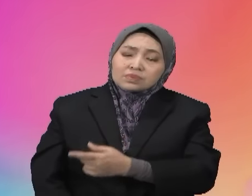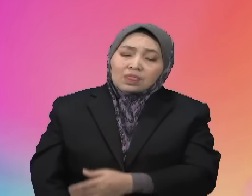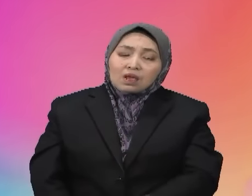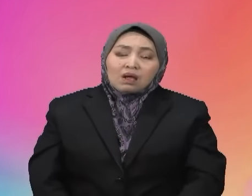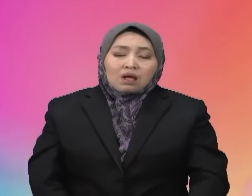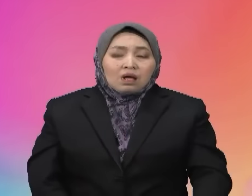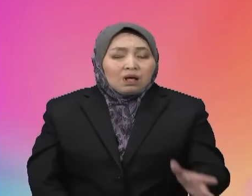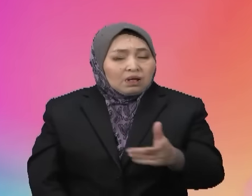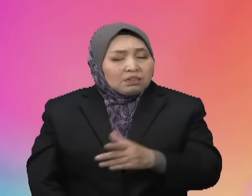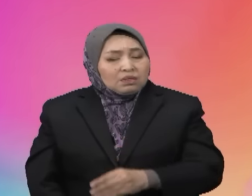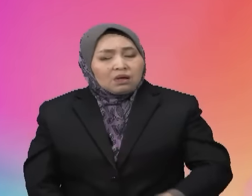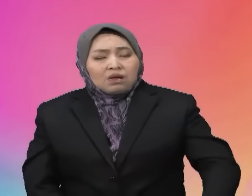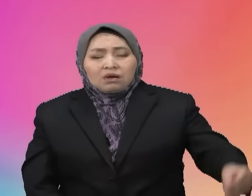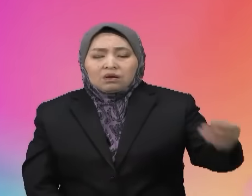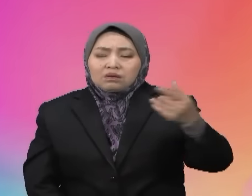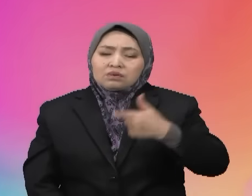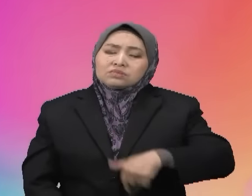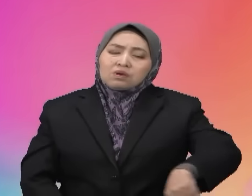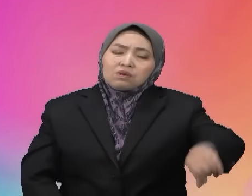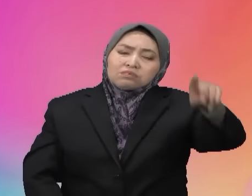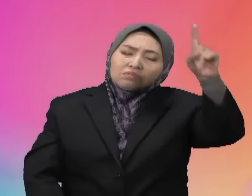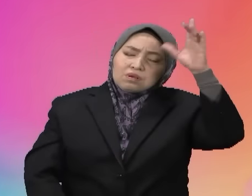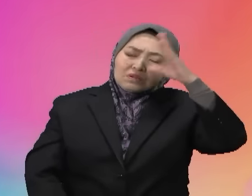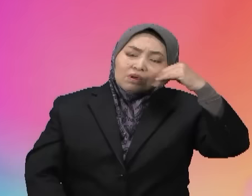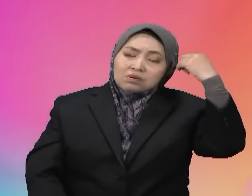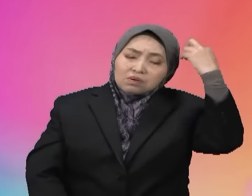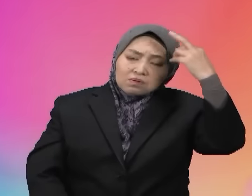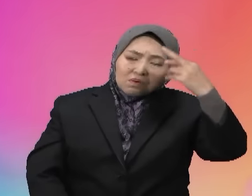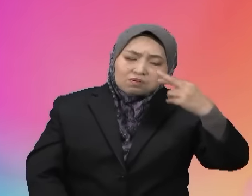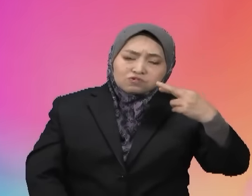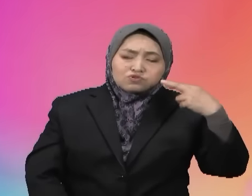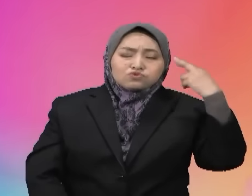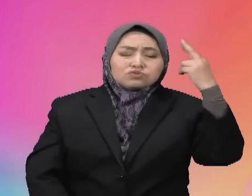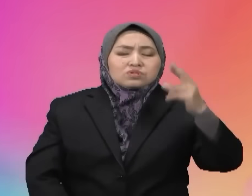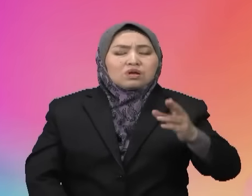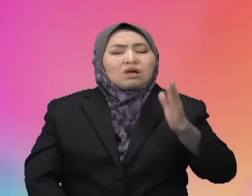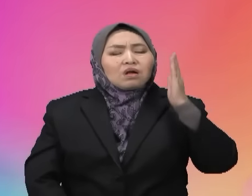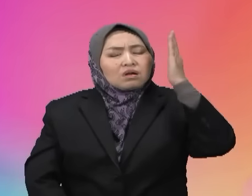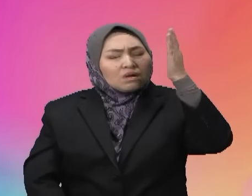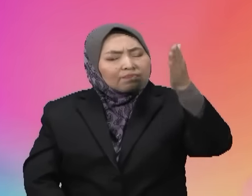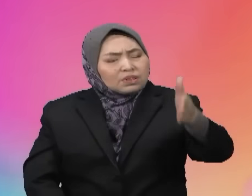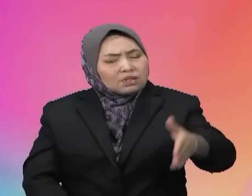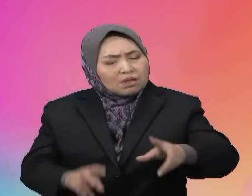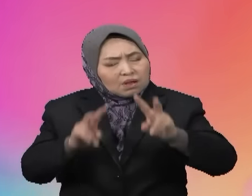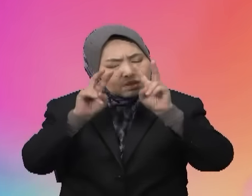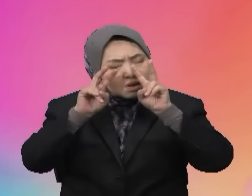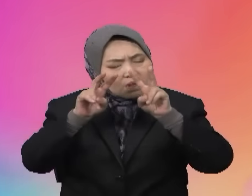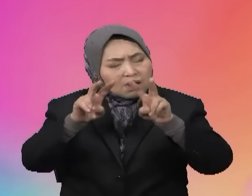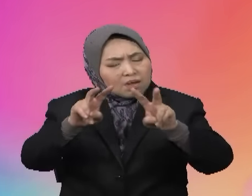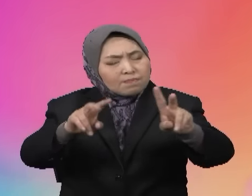wa sayara Allah amalakum wa